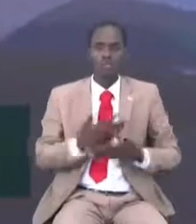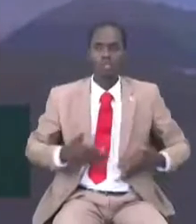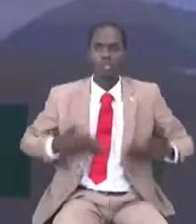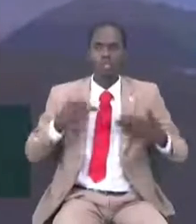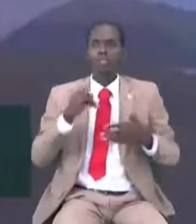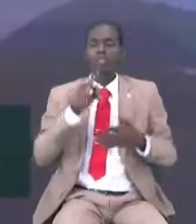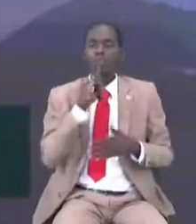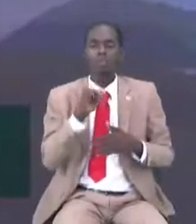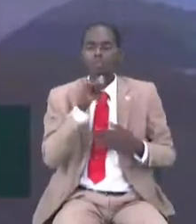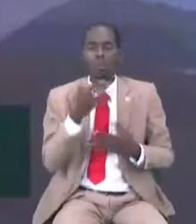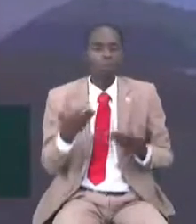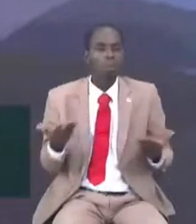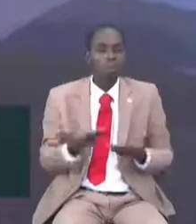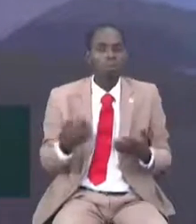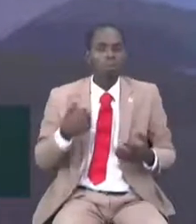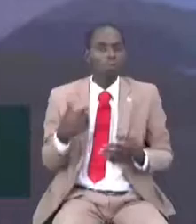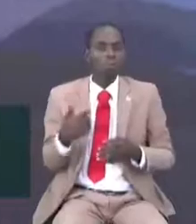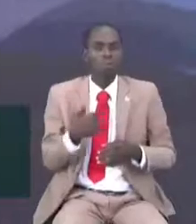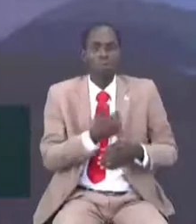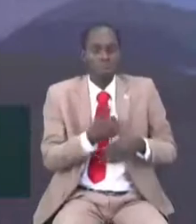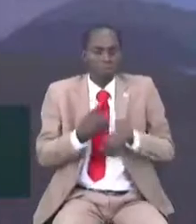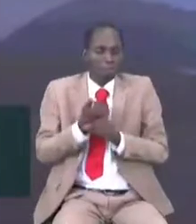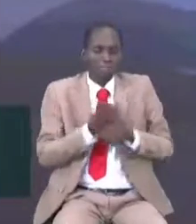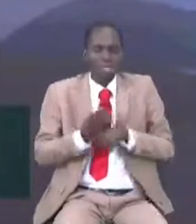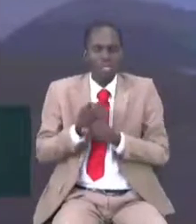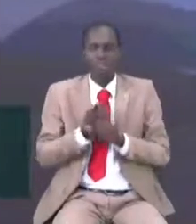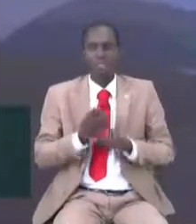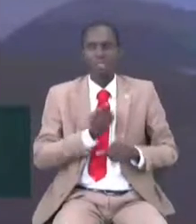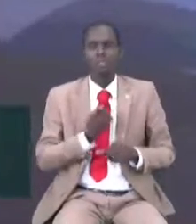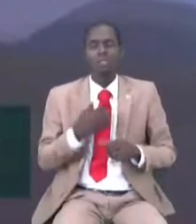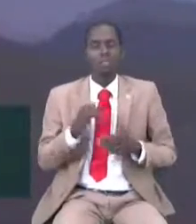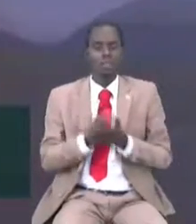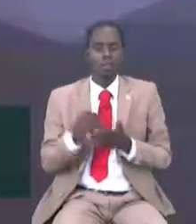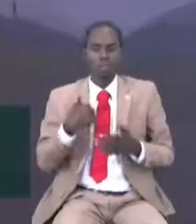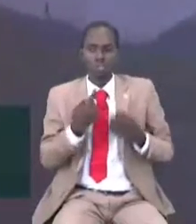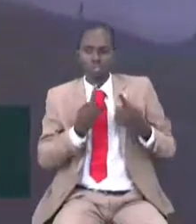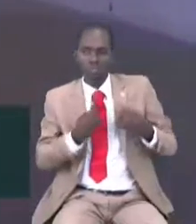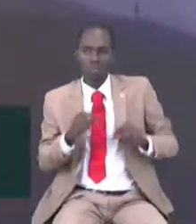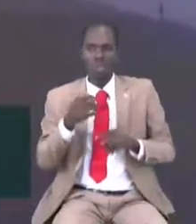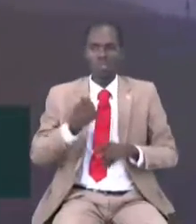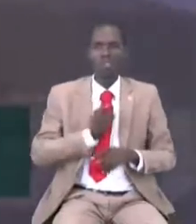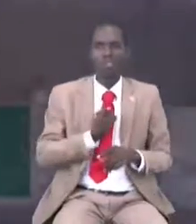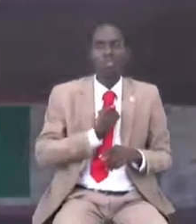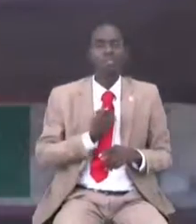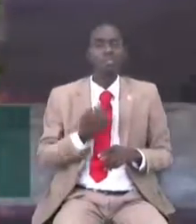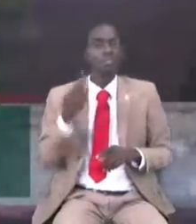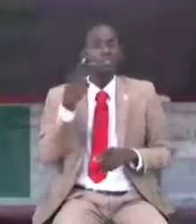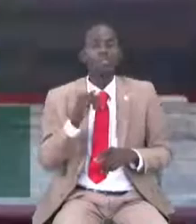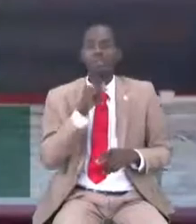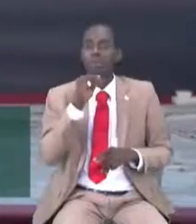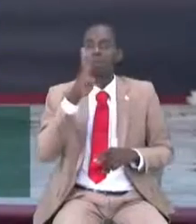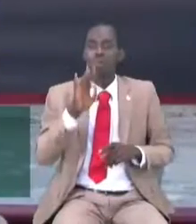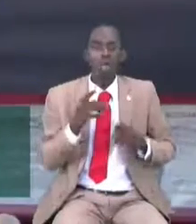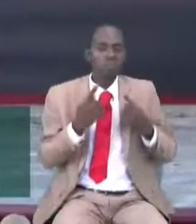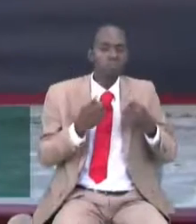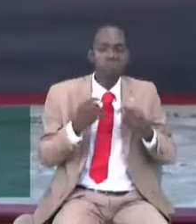nous-mêmes. Je vais essayer. Ce n'est pas par les efforts, mais par la confiance. Tu te confies en lui. Par